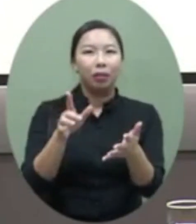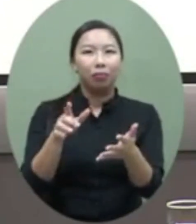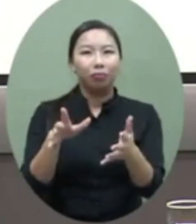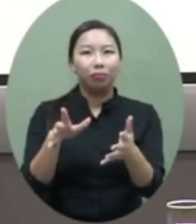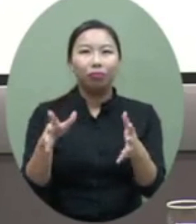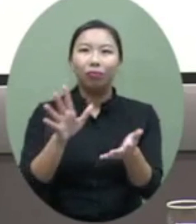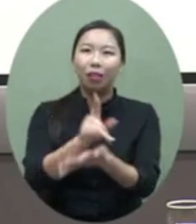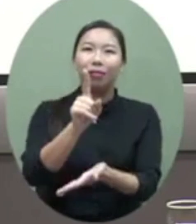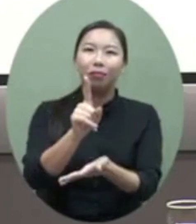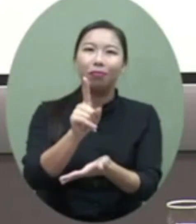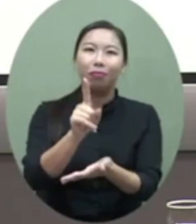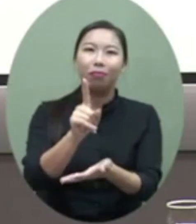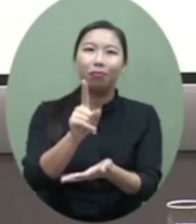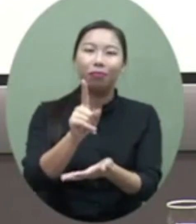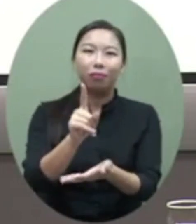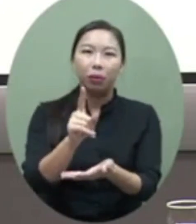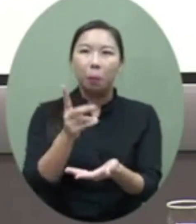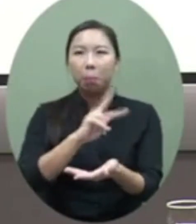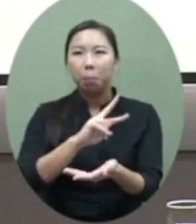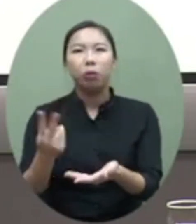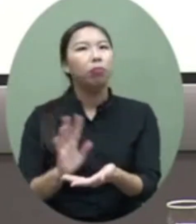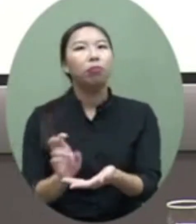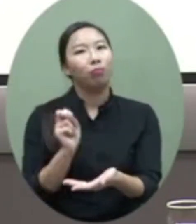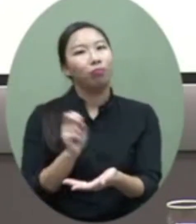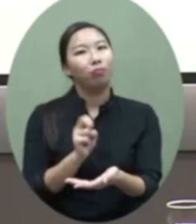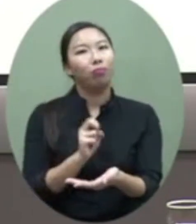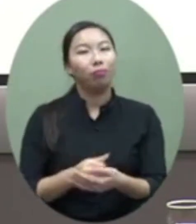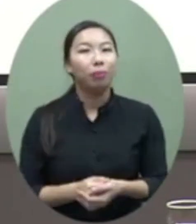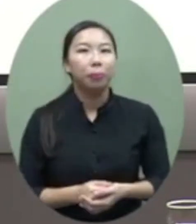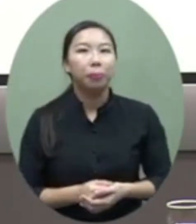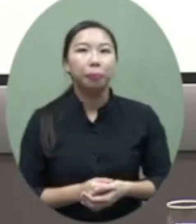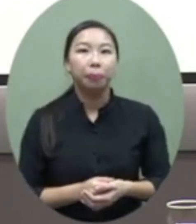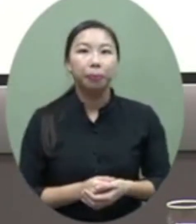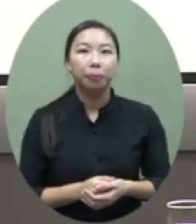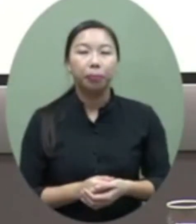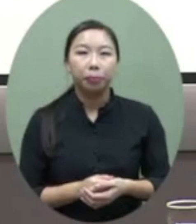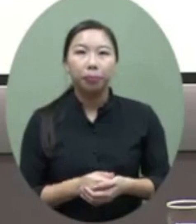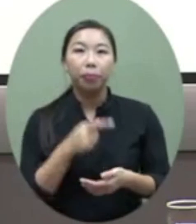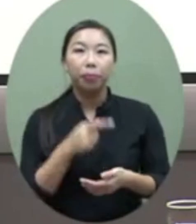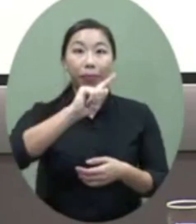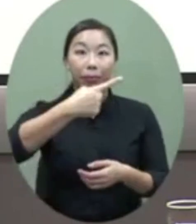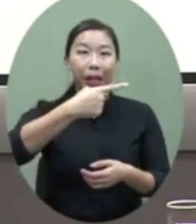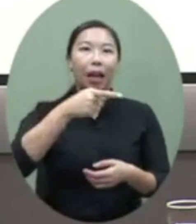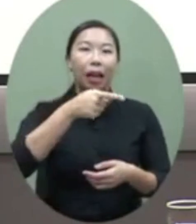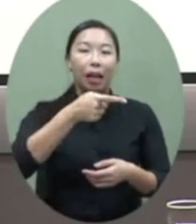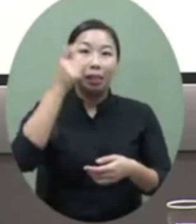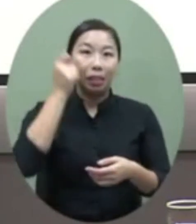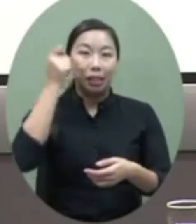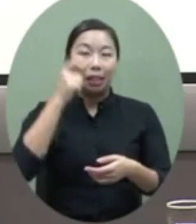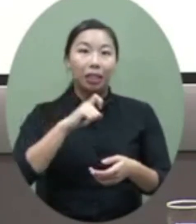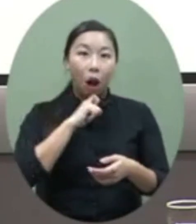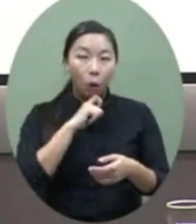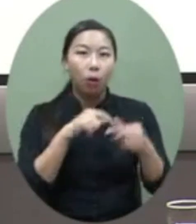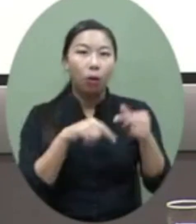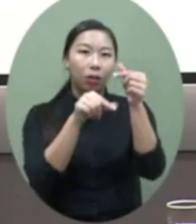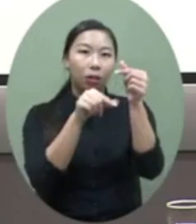咧就冇任何嘅轉變嘅。咁而嗰啲喺受惠第一輪，即係話佢喺7月